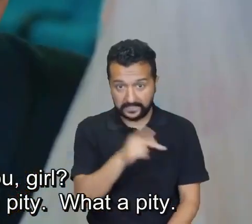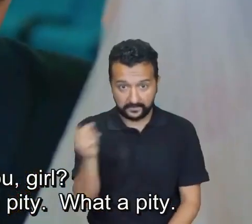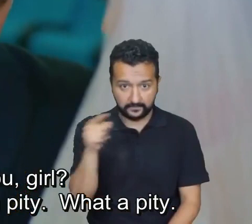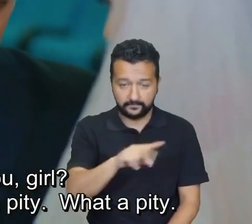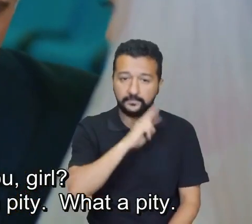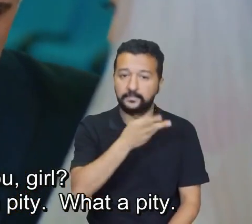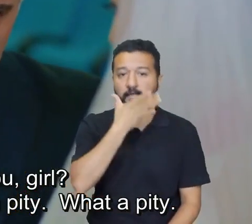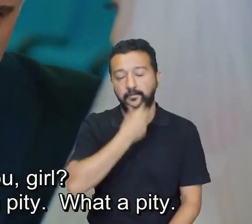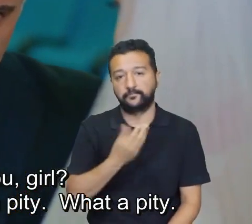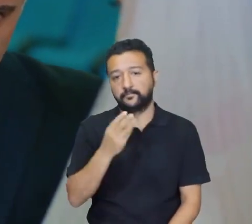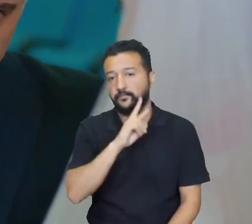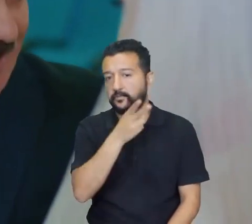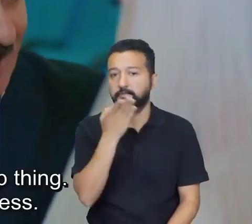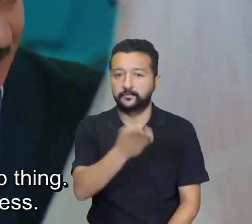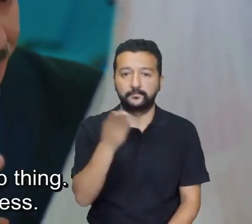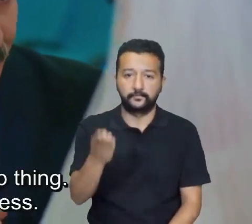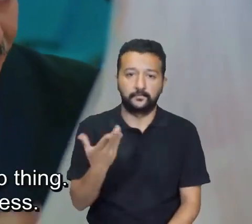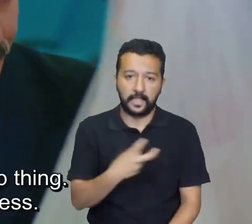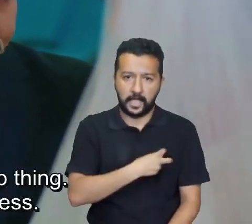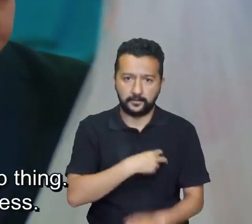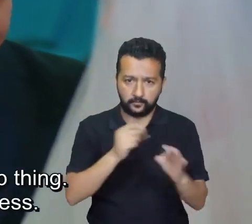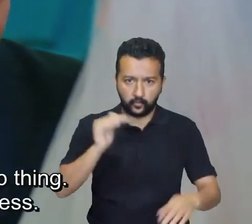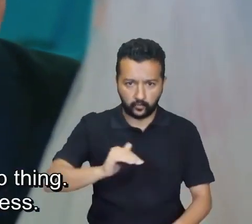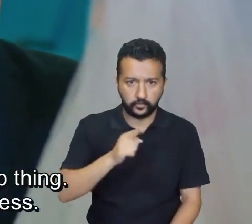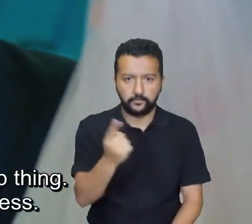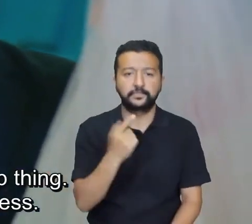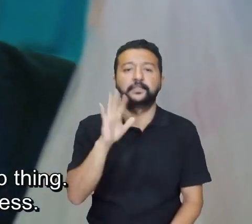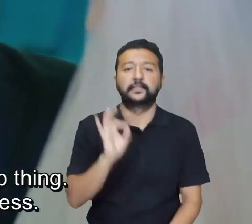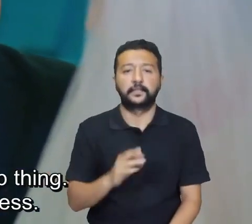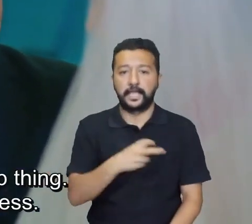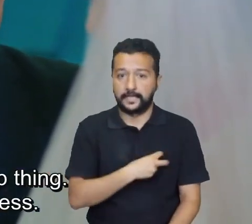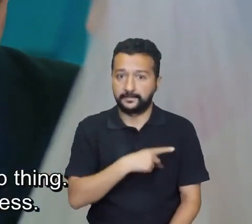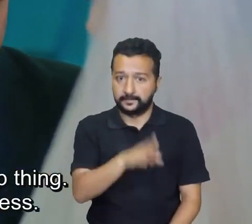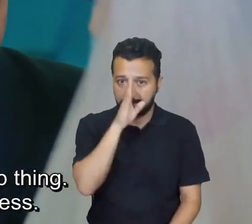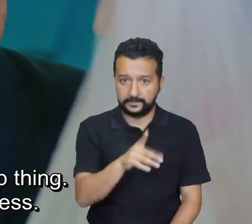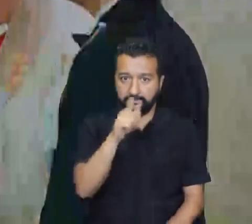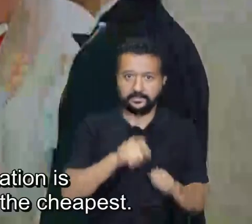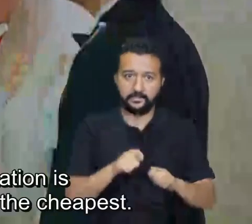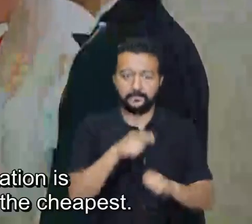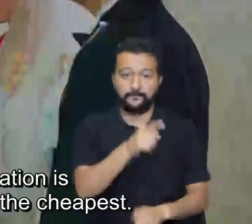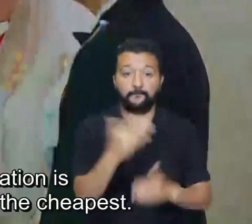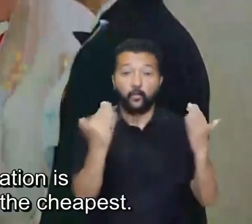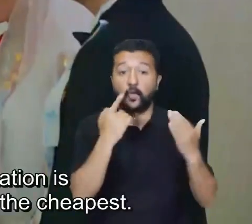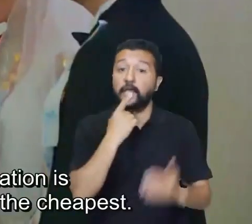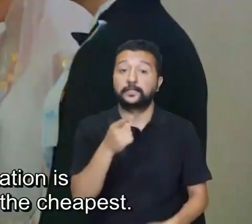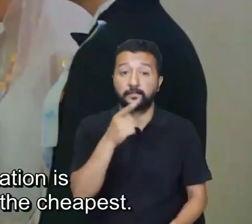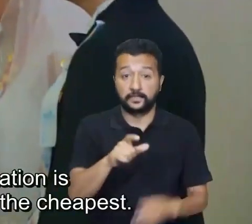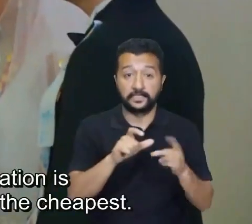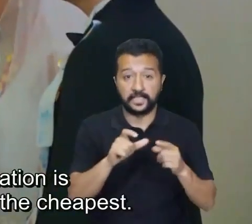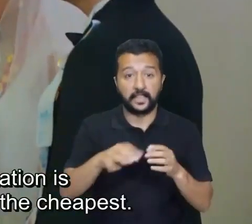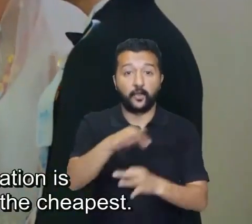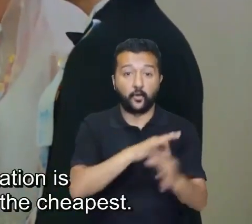kandırdı? Yazık, çok yazık. Aşk bu kadar ucuz bir şey değil. Aşk ciddi bir iş. Dua edin ki